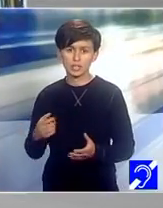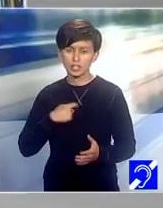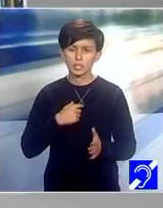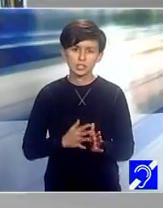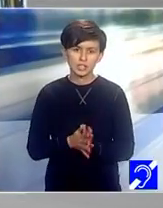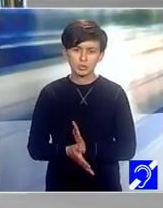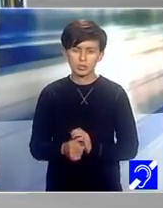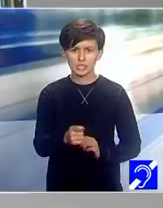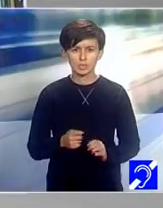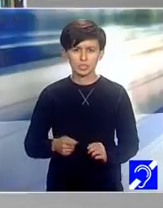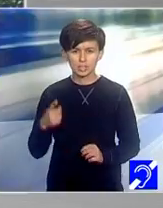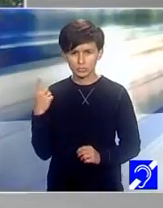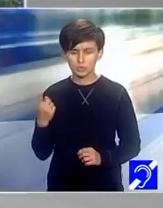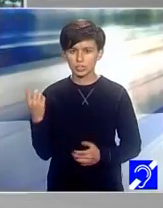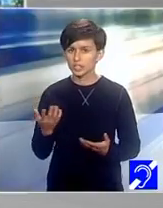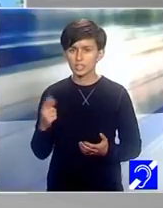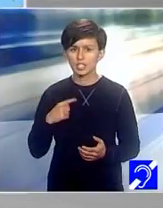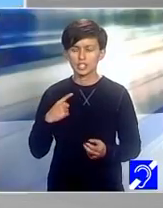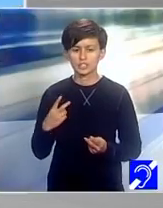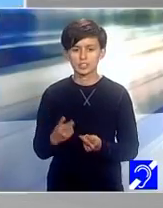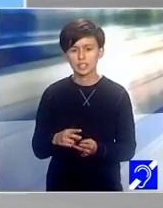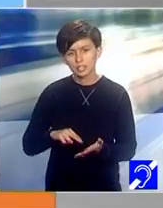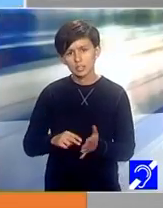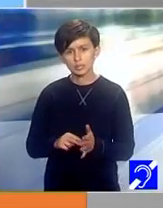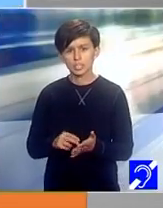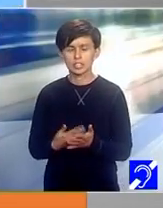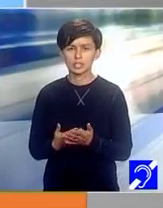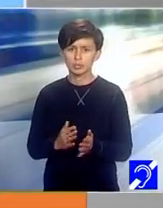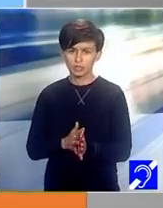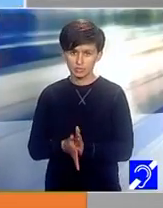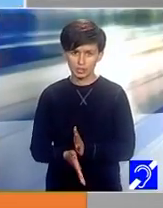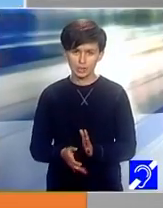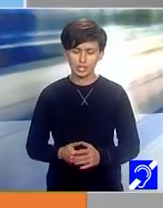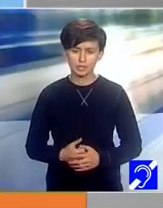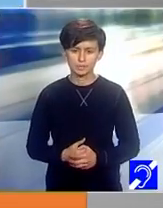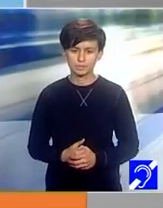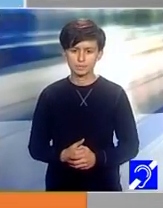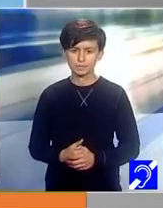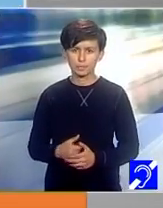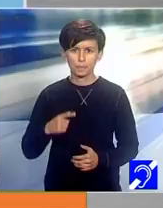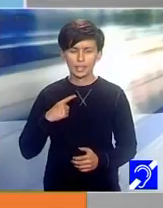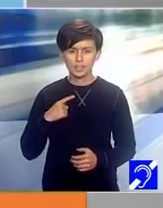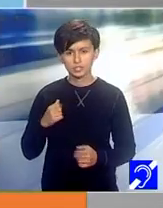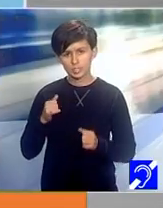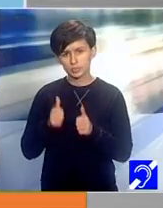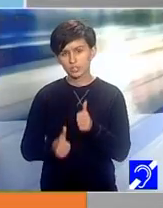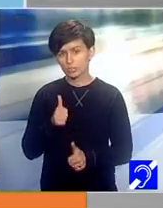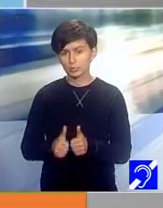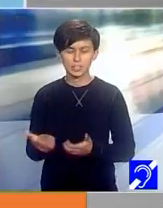și, bineînțeles, un oraș care este pregătit pentru implementare. Evident, fiind într-o competiție în care